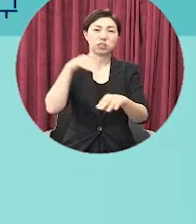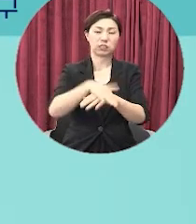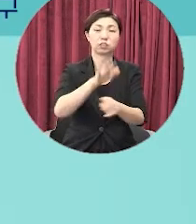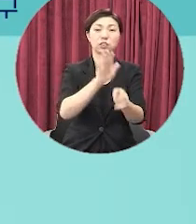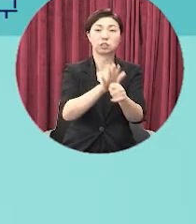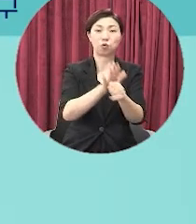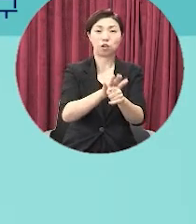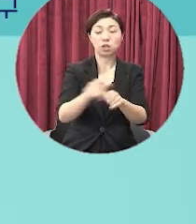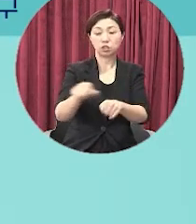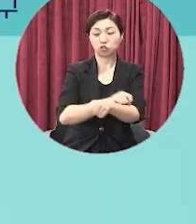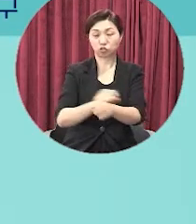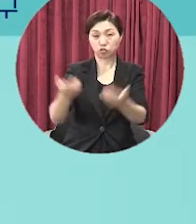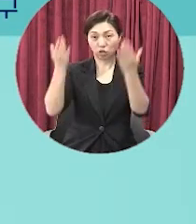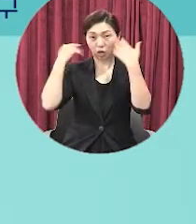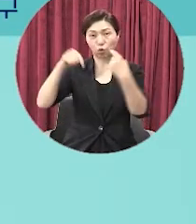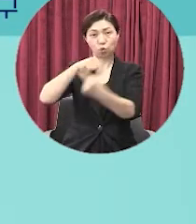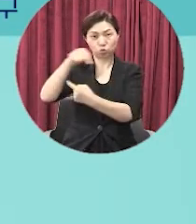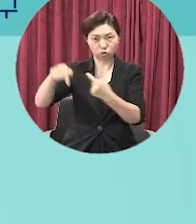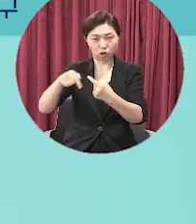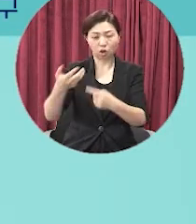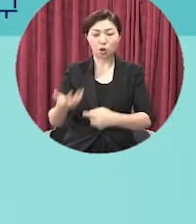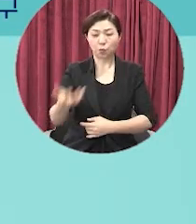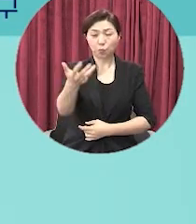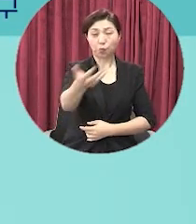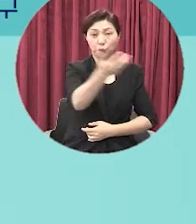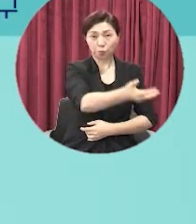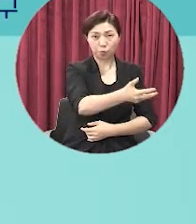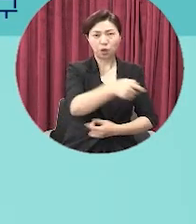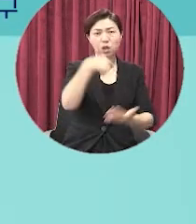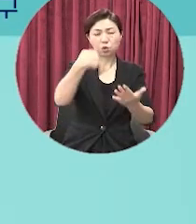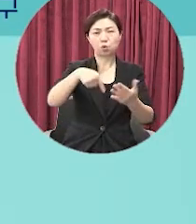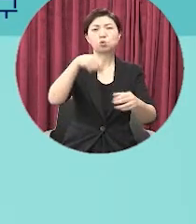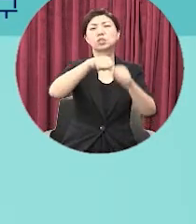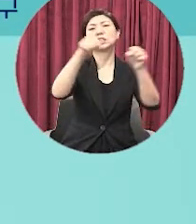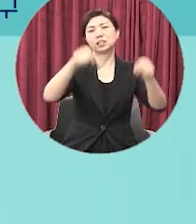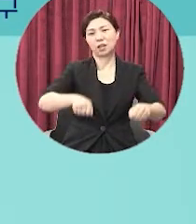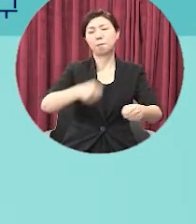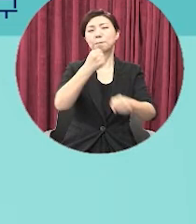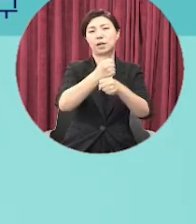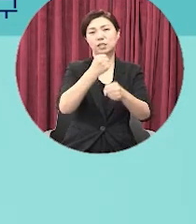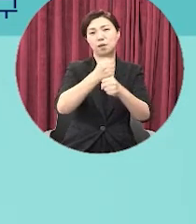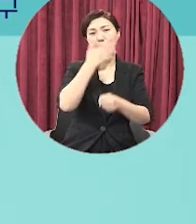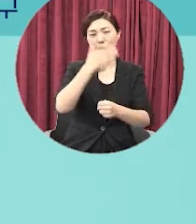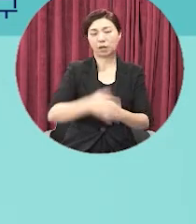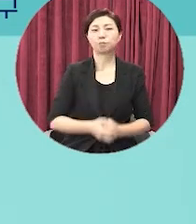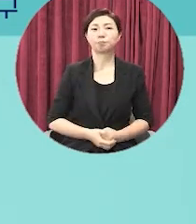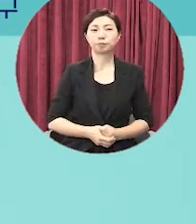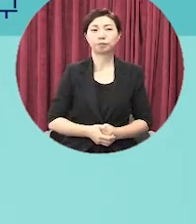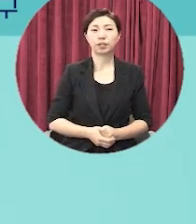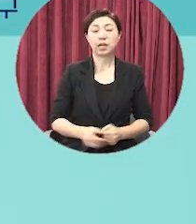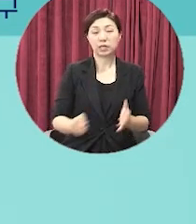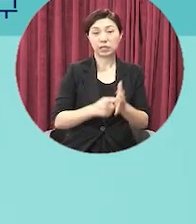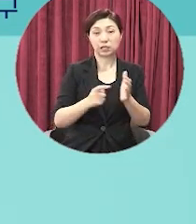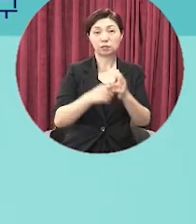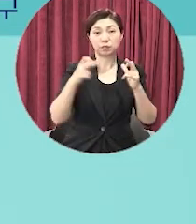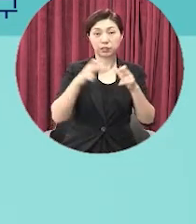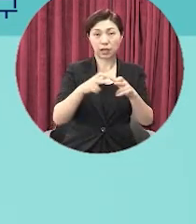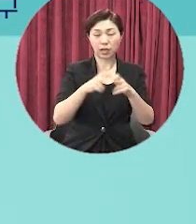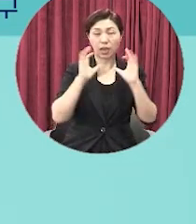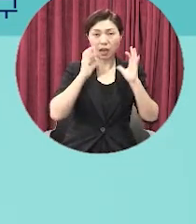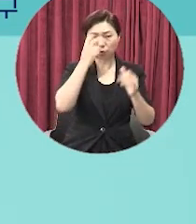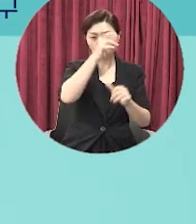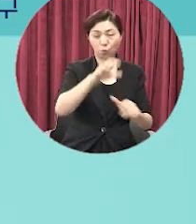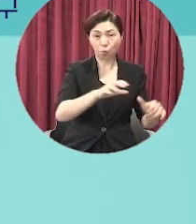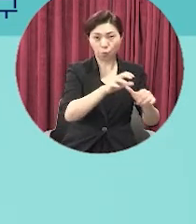운영 하는 법 그리고 스낵 교실 운영 하는 것도 연기할 수 있겠습니다 가족지원 은 긴급 장애 아동 돌봄 서비스 나중 장애아동